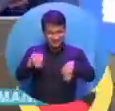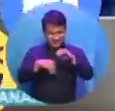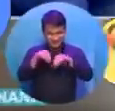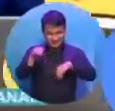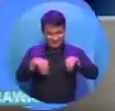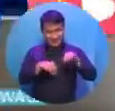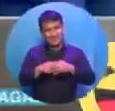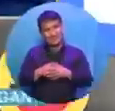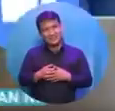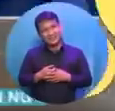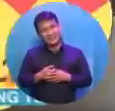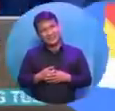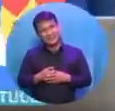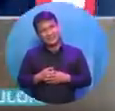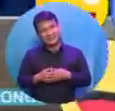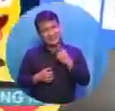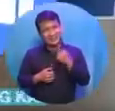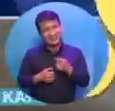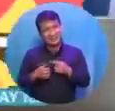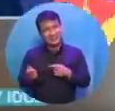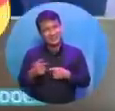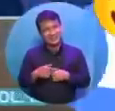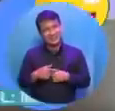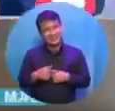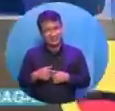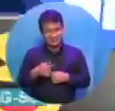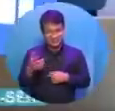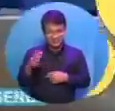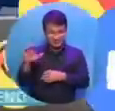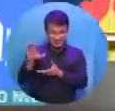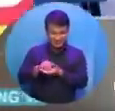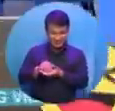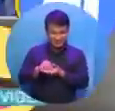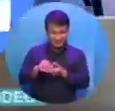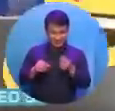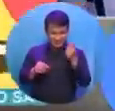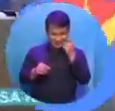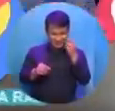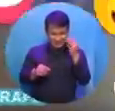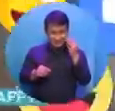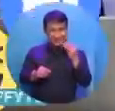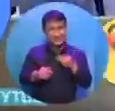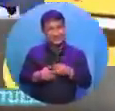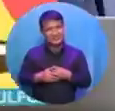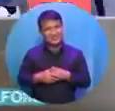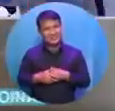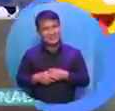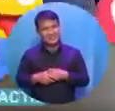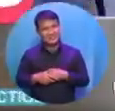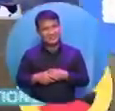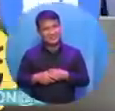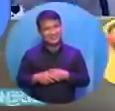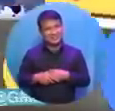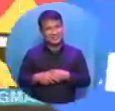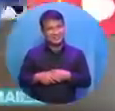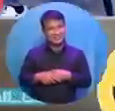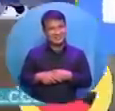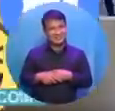character. Oh. Pag laki daw nila, ikaw, sino bang gusto mong maging katulad ni Chang Marks o MJ? Manili ka. Parehas,